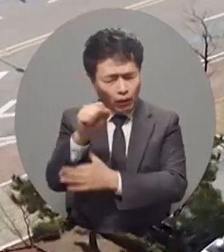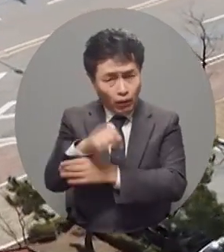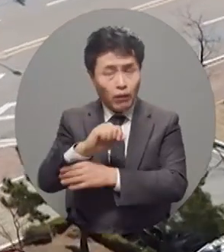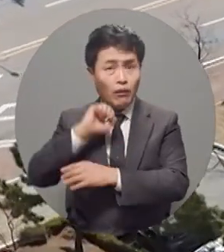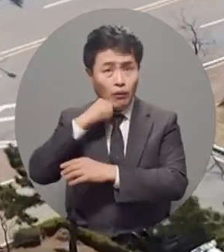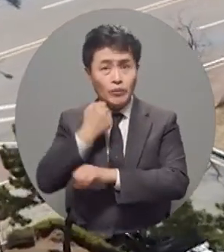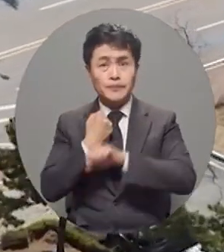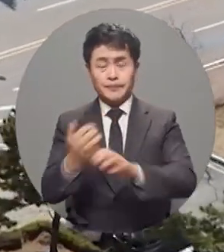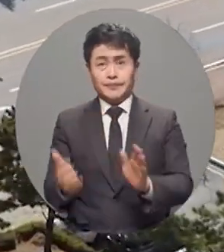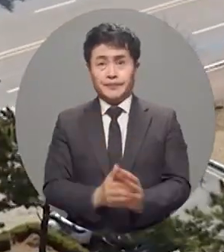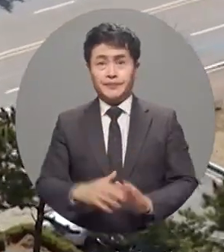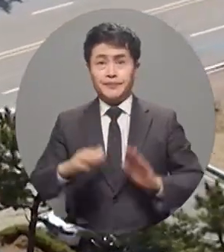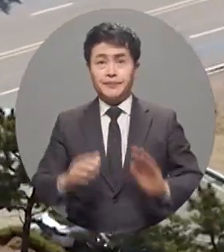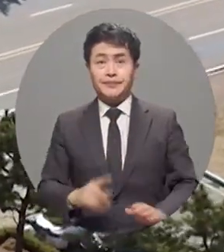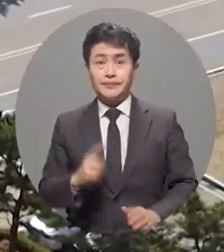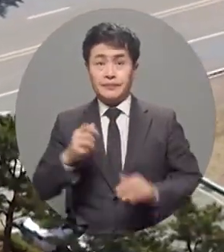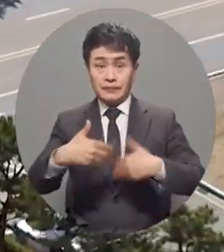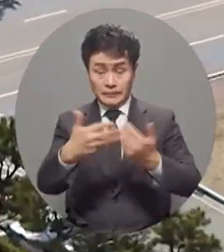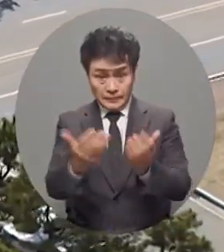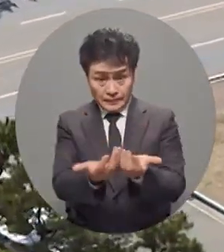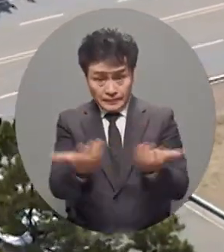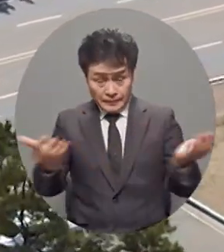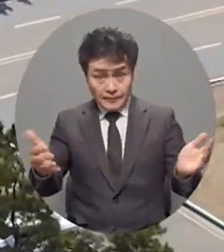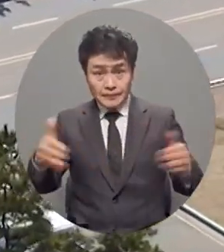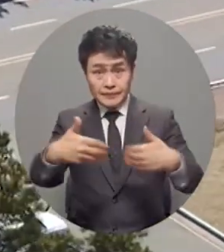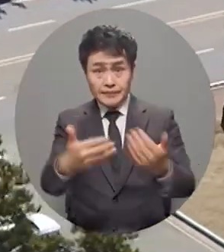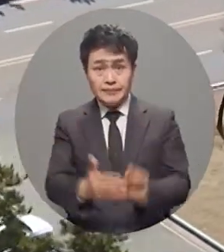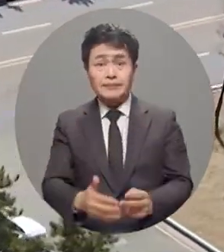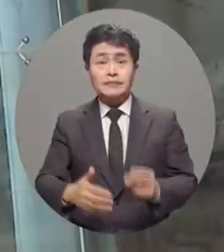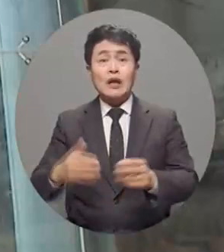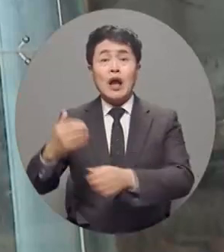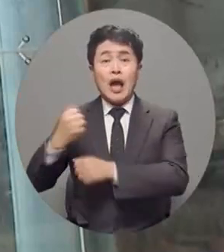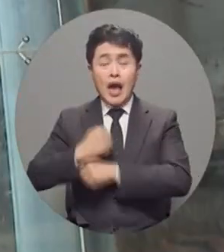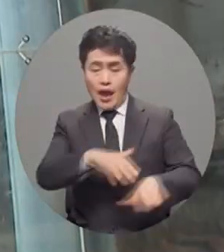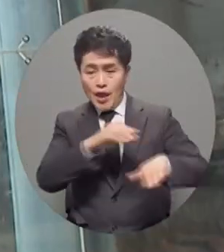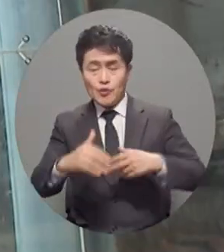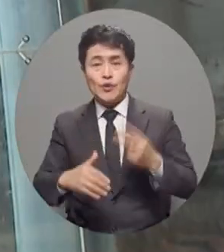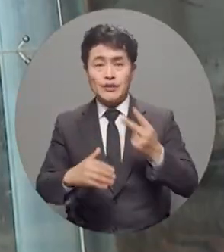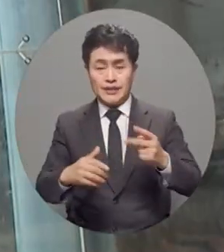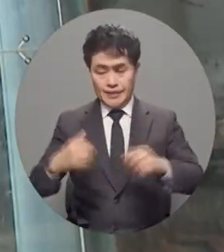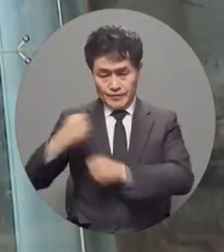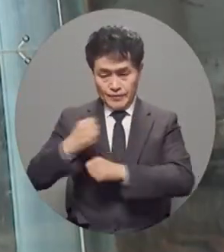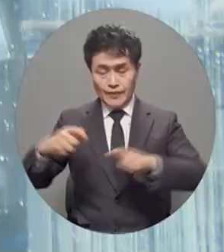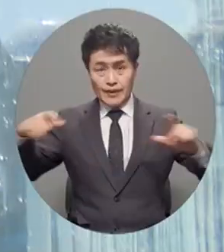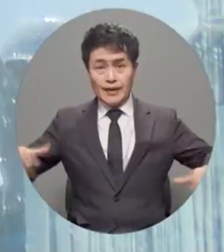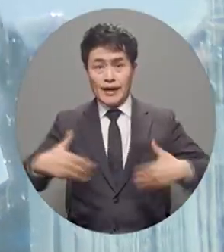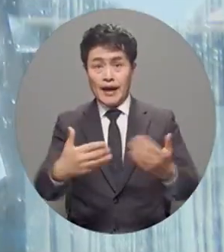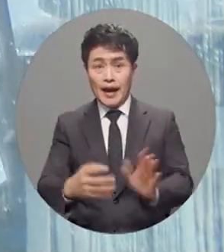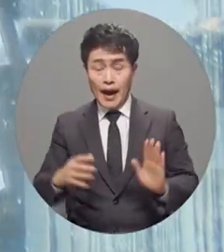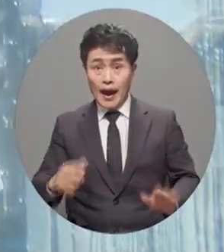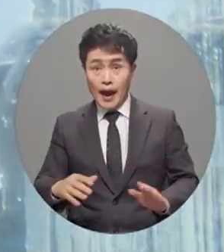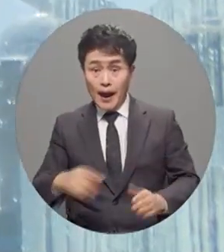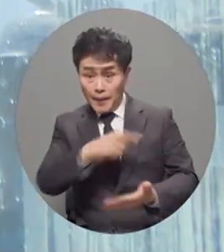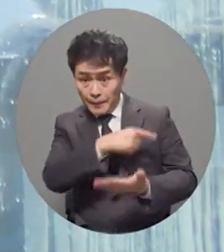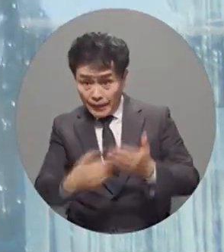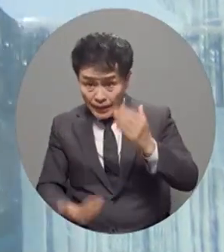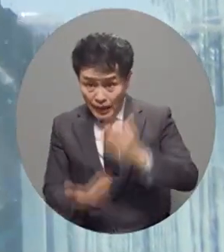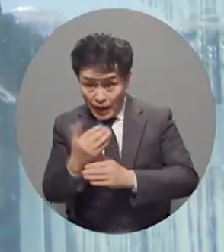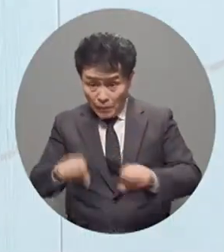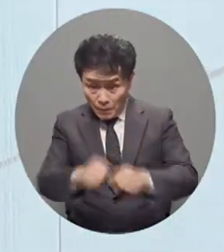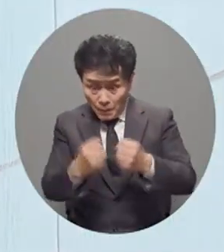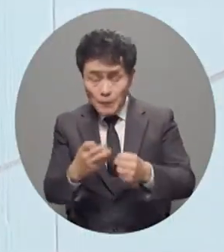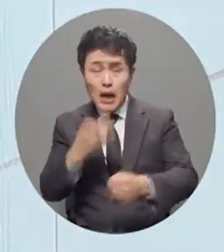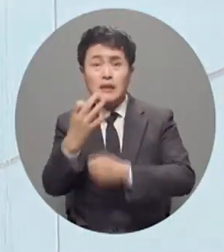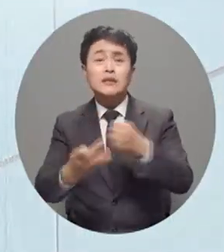기자입니다 천남 선체가 전시된 해군 이대 사령부 피격 사주기를 두고 선를